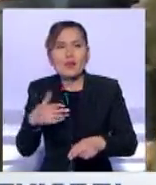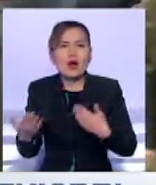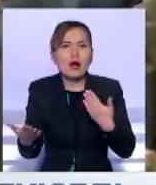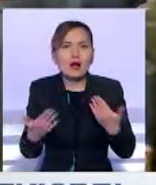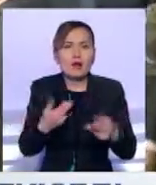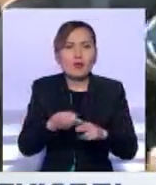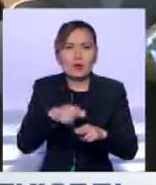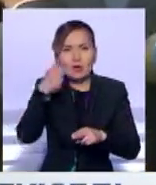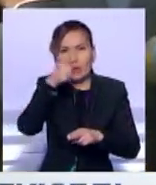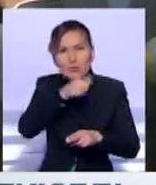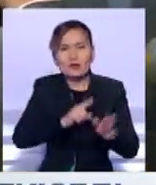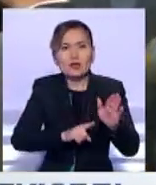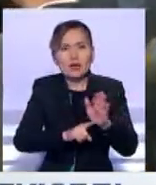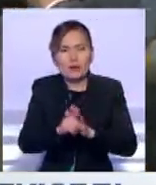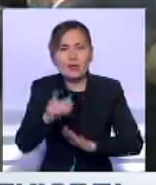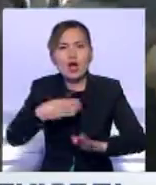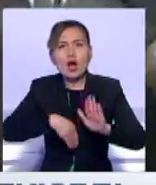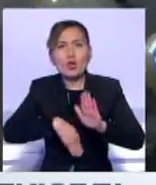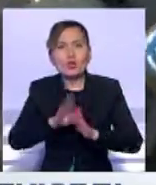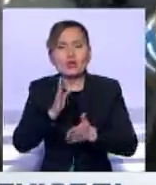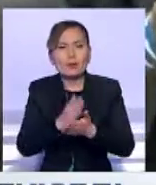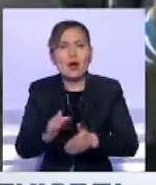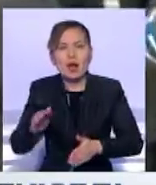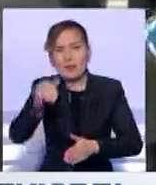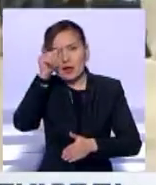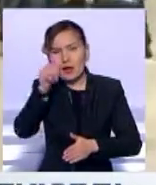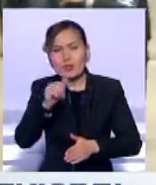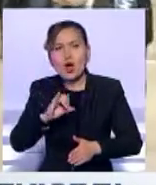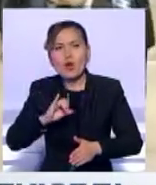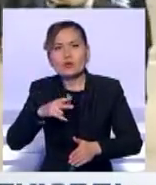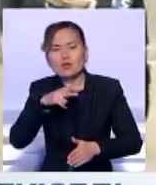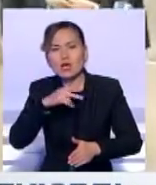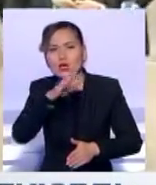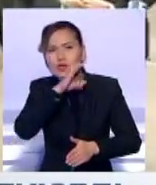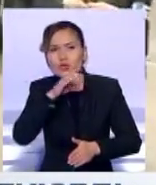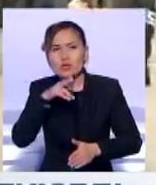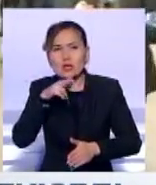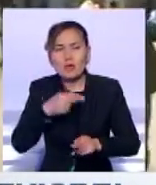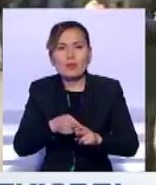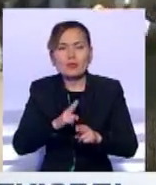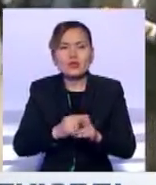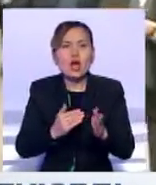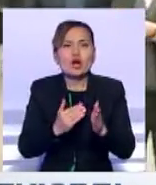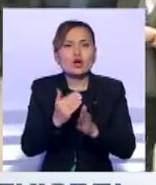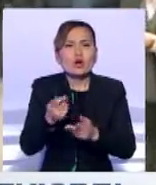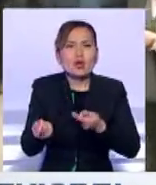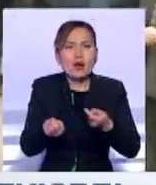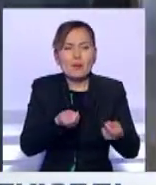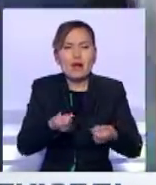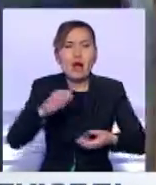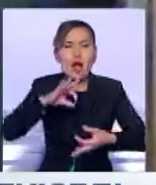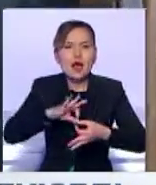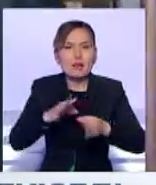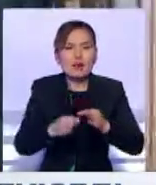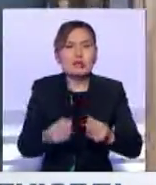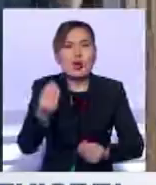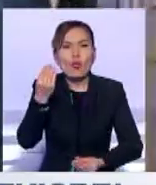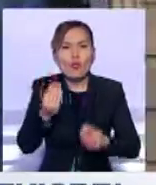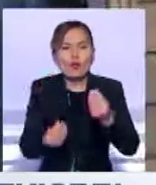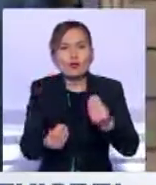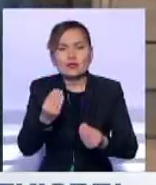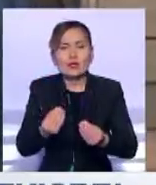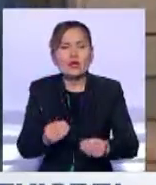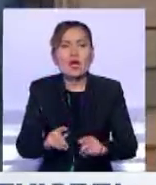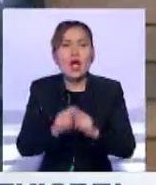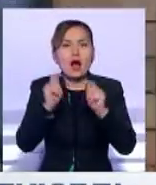қарым-қатынас биылғы жыл басталғалы жақсарып келеді. Ақпан айында оңтүстік Кореяға солтүстік Кореяның жоғарғы лауазымды тұлғалары келіп, олимпиада ойындарының